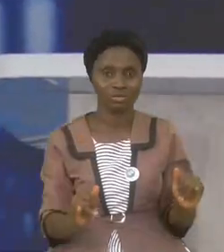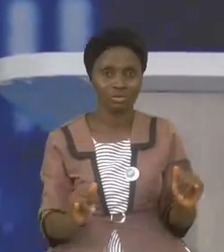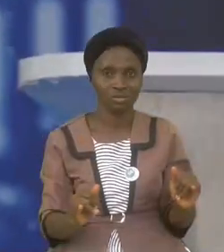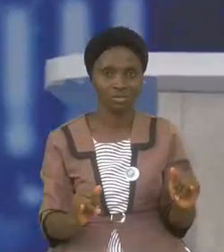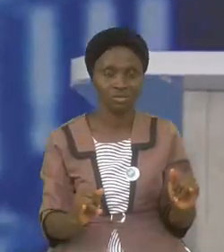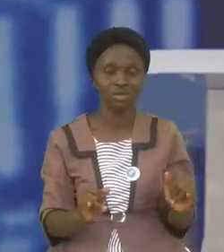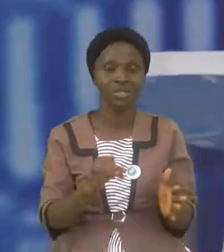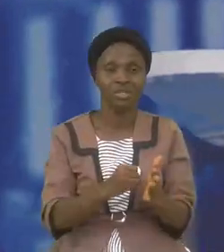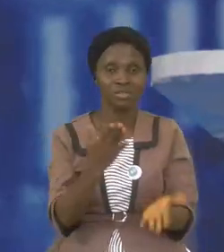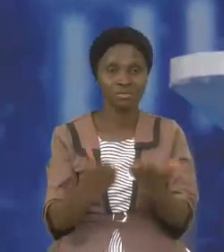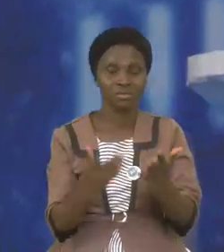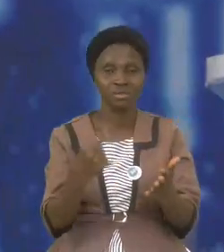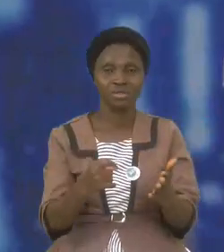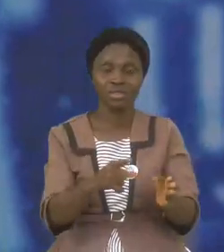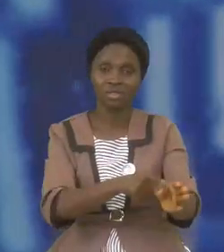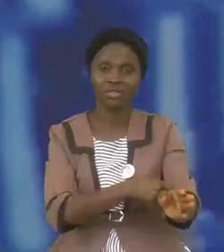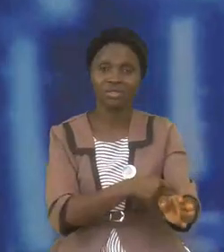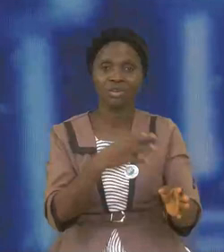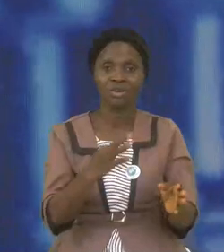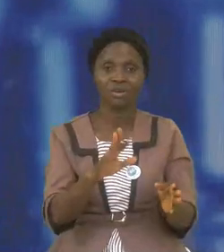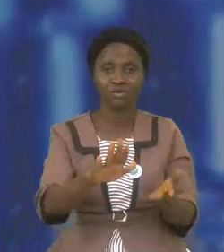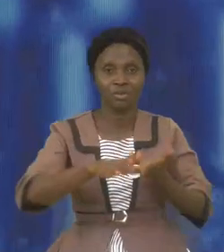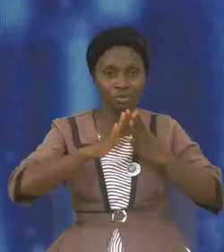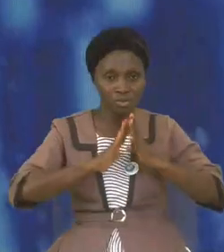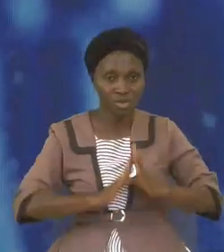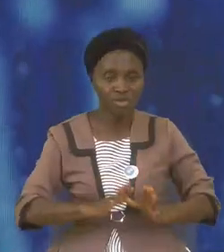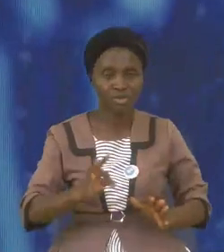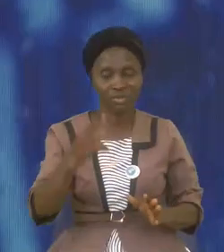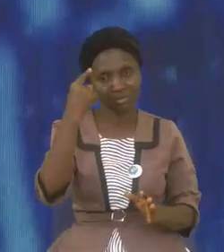C'est-à-dire que ta paix, si ce sera